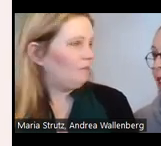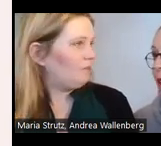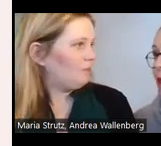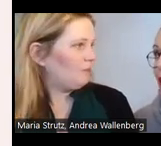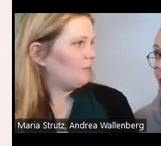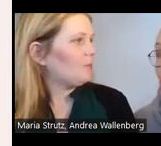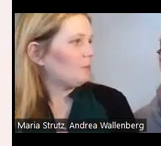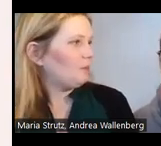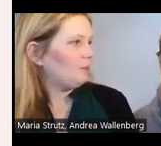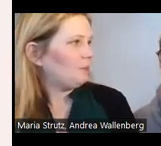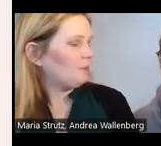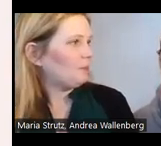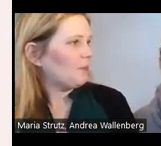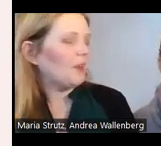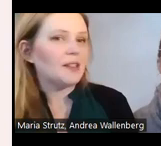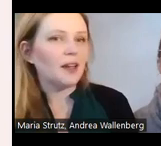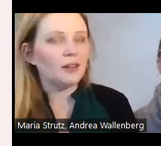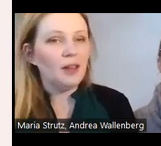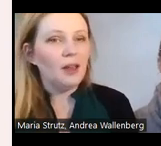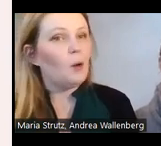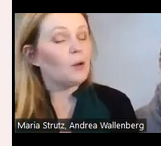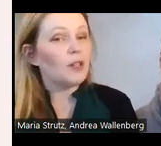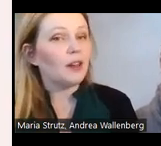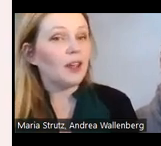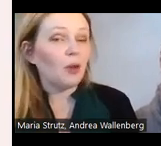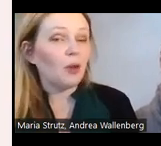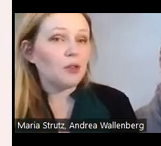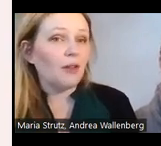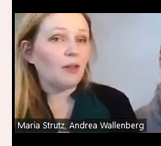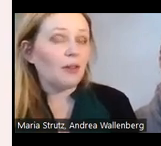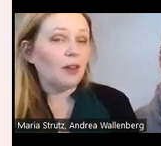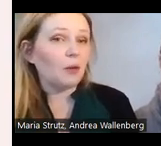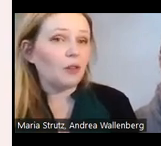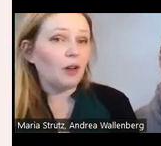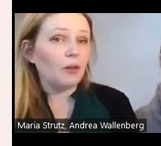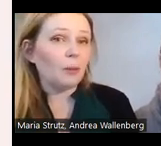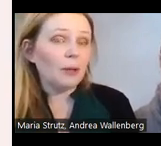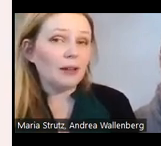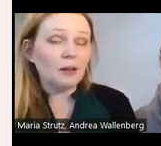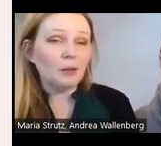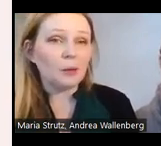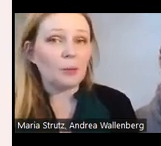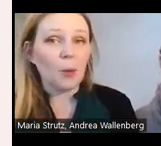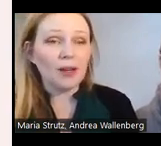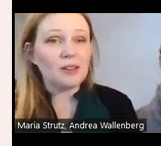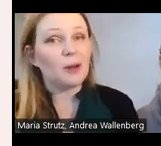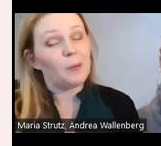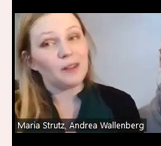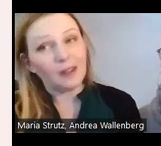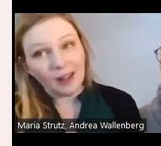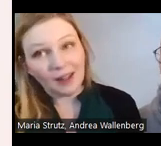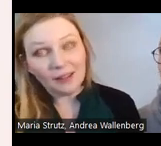kan hjälpa till också vad som händer i skogen. Exakt. Och sen kan vi också använda oss av bilder och symboler